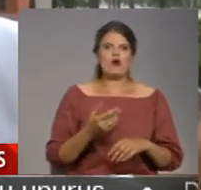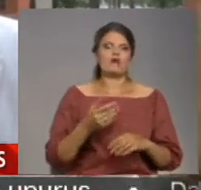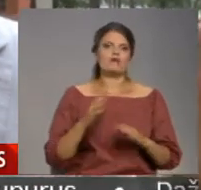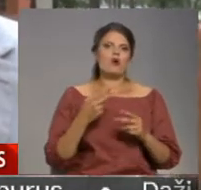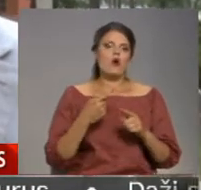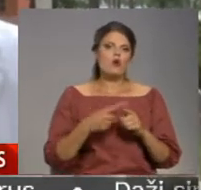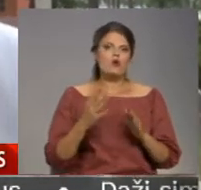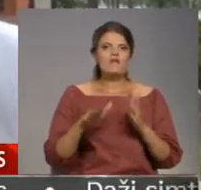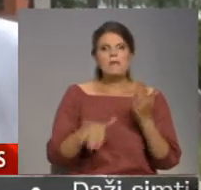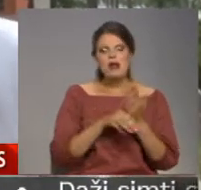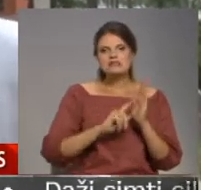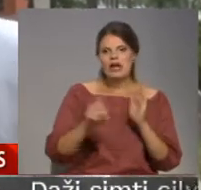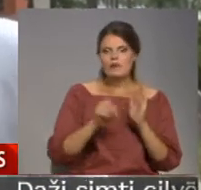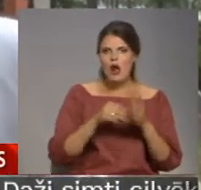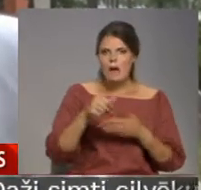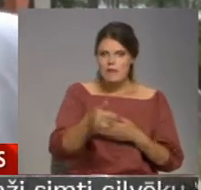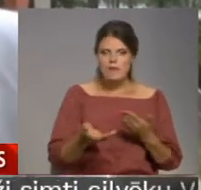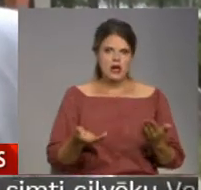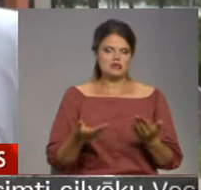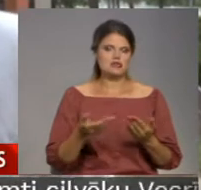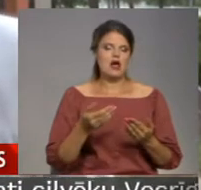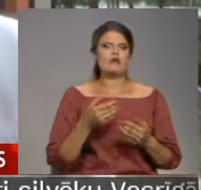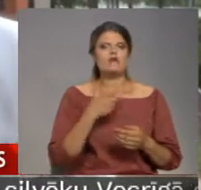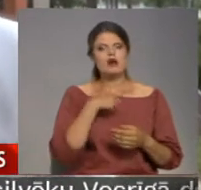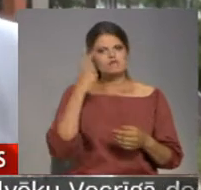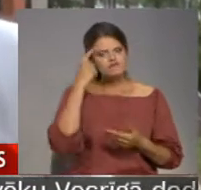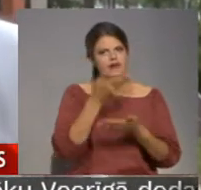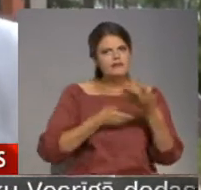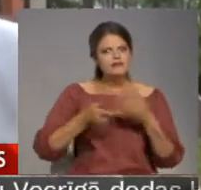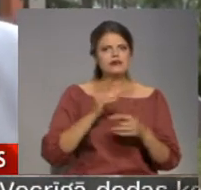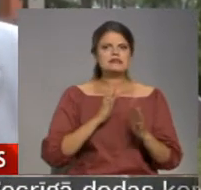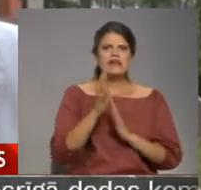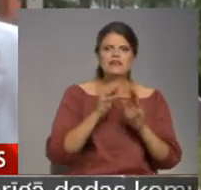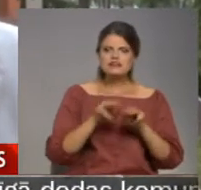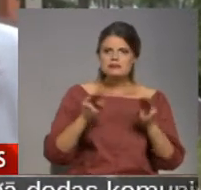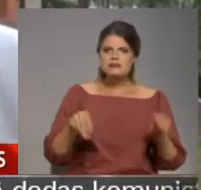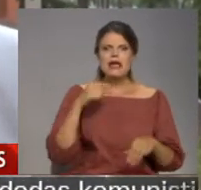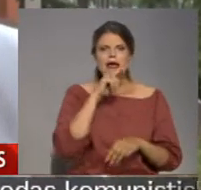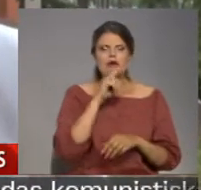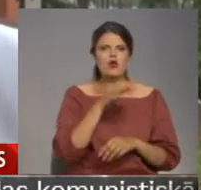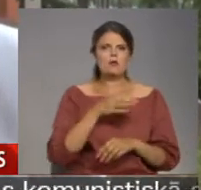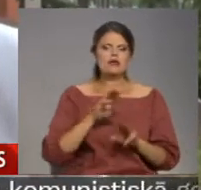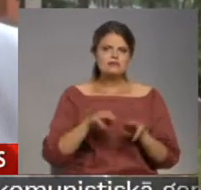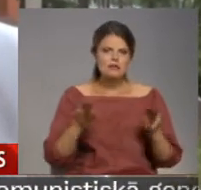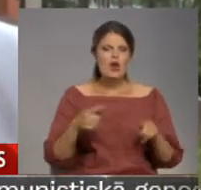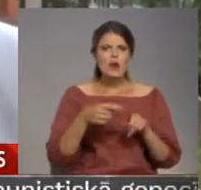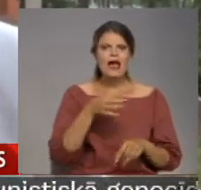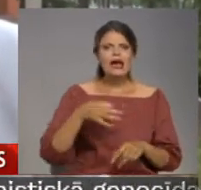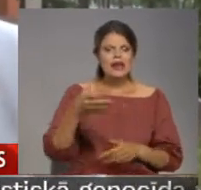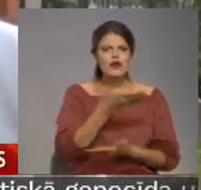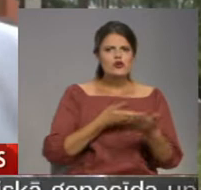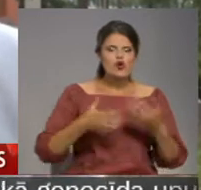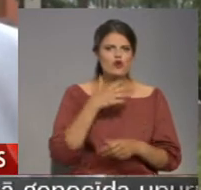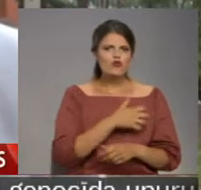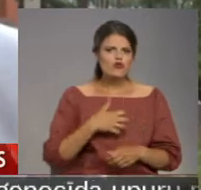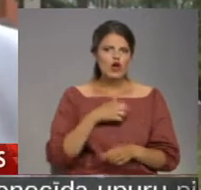strādā satiksmes ministrija, kur strādā ekonomikas ministrija, kur strādā reģioni, jo šo pašu modelu